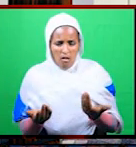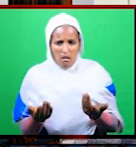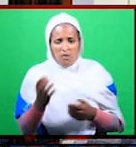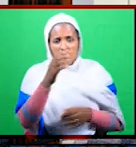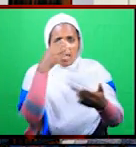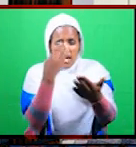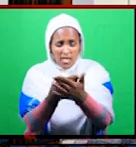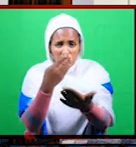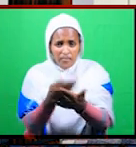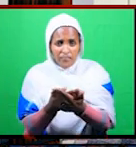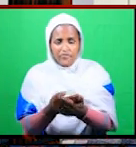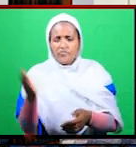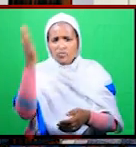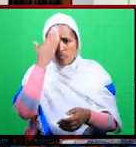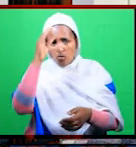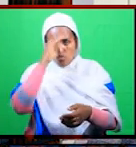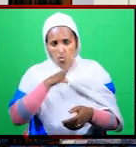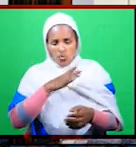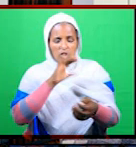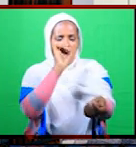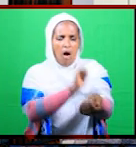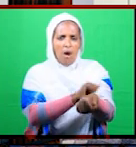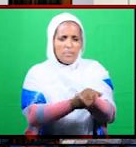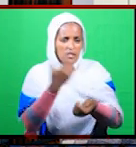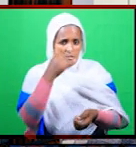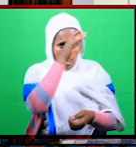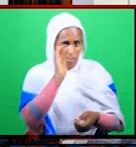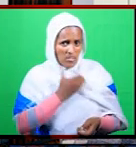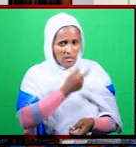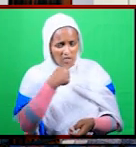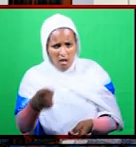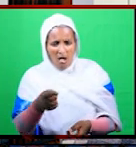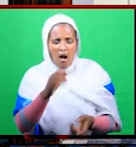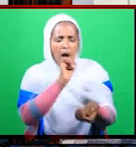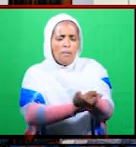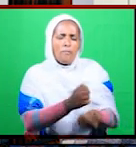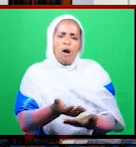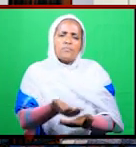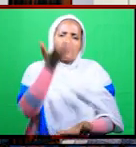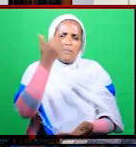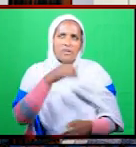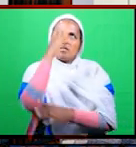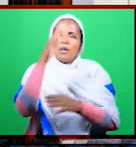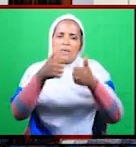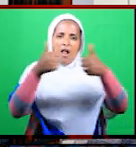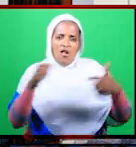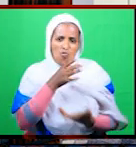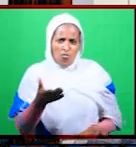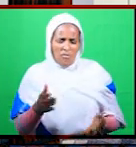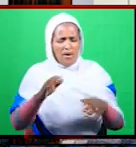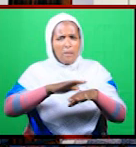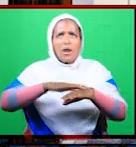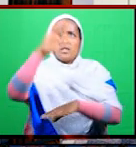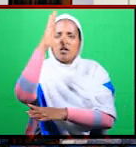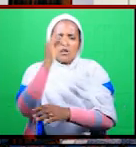ሆኗል። ገንዘብ ያወቁበት ሰዎች እንደ አብርሃም ቅድም አባታችን እንዳሉት አብርሃም ሀብታም ነበረ። ሀብታም መሆን ከእግዚአብሔር